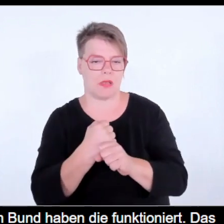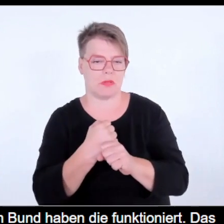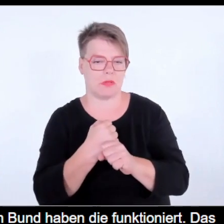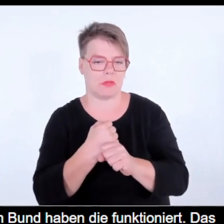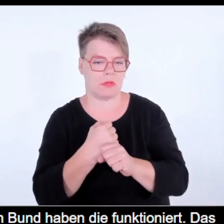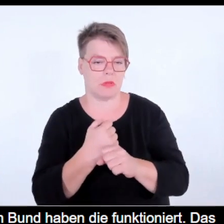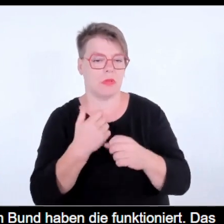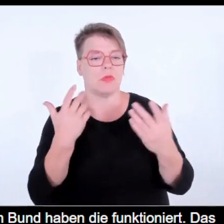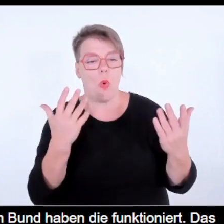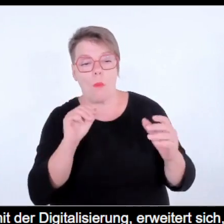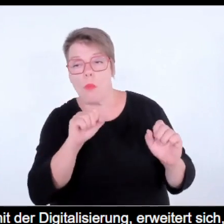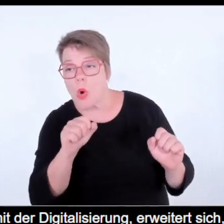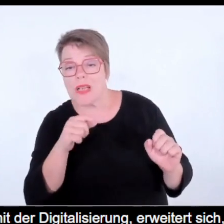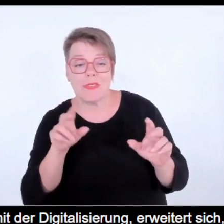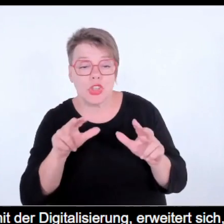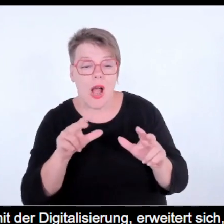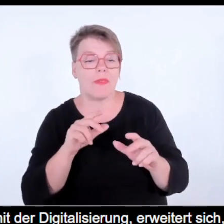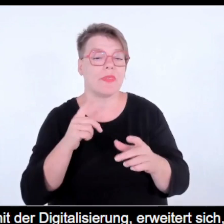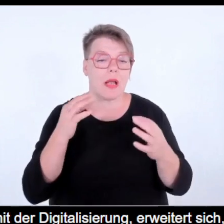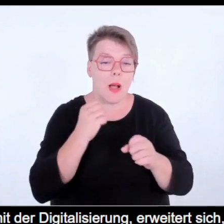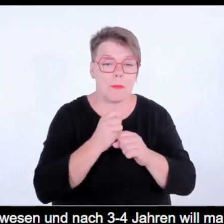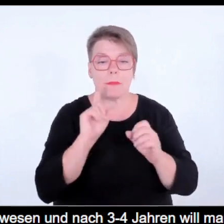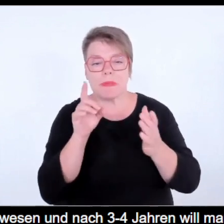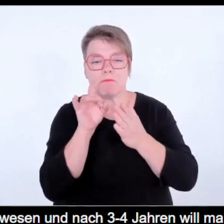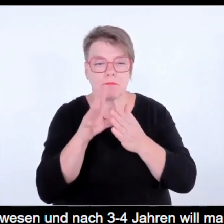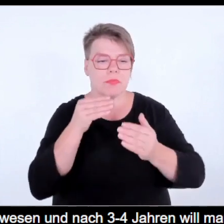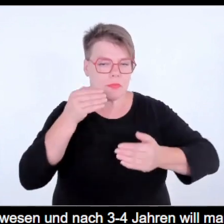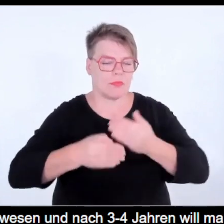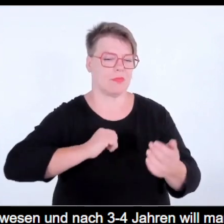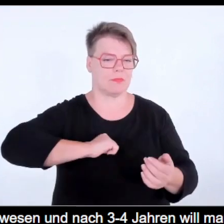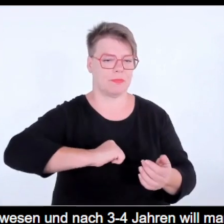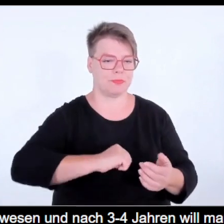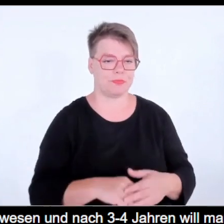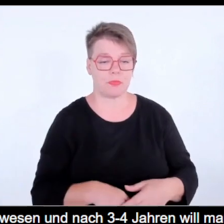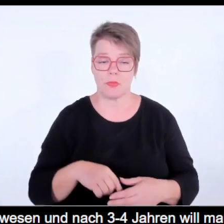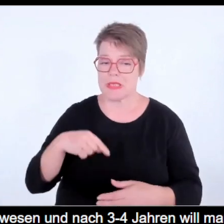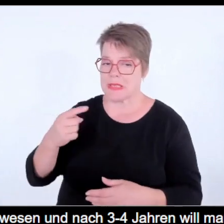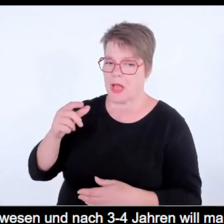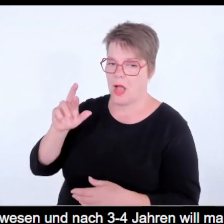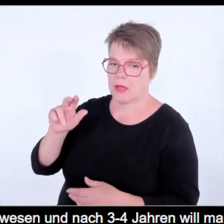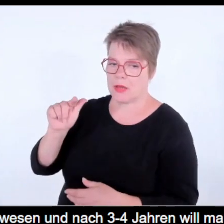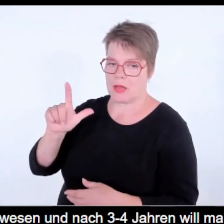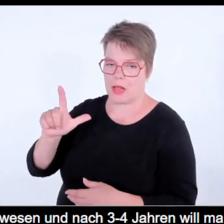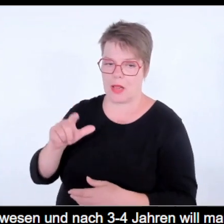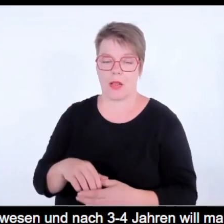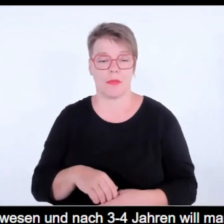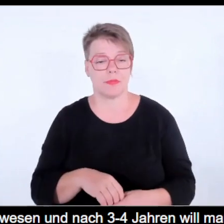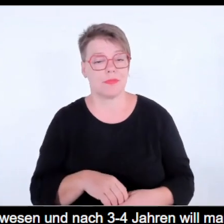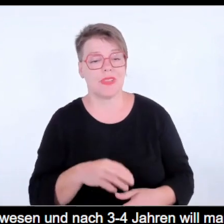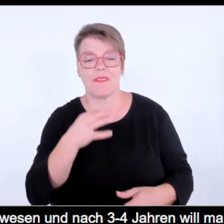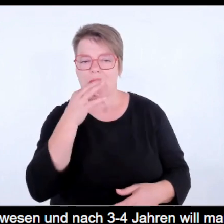Verbandsklagen zu reduzieren, das ist doch nach meinem Verständnis beruht das Ganze auf EU-Recht. Welche Möglichkeiten hat in Bayern da konkret?